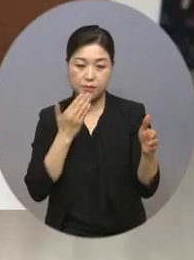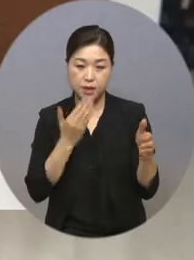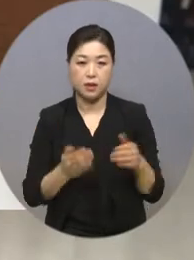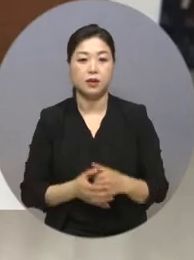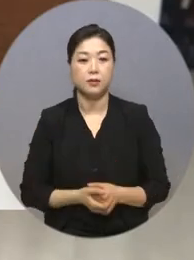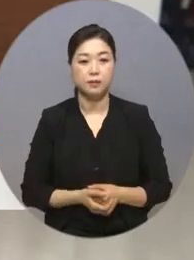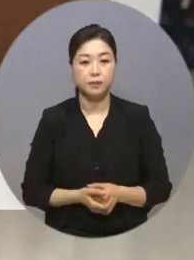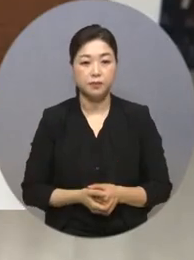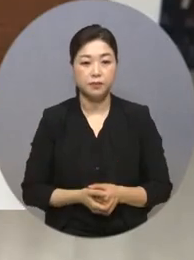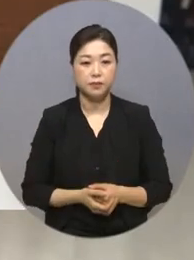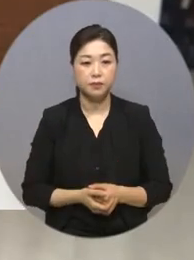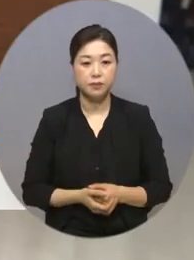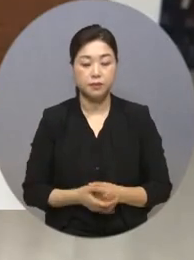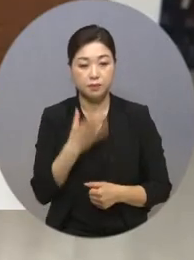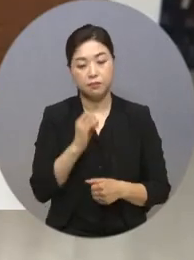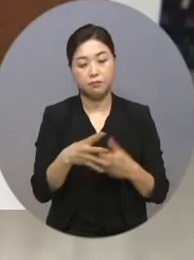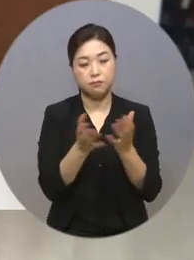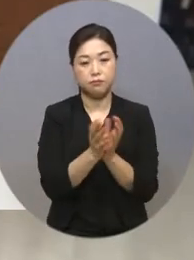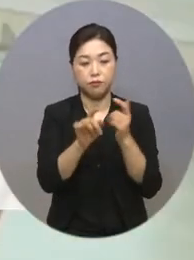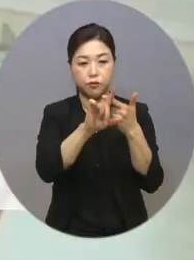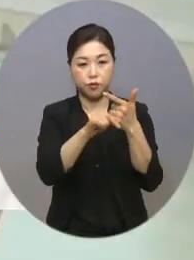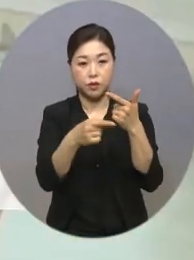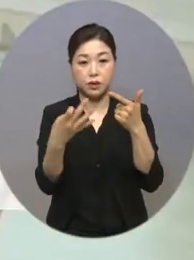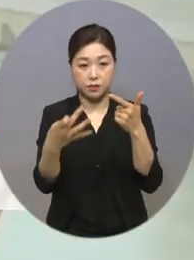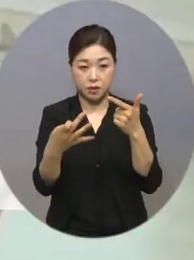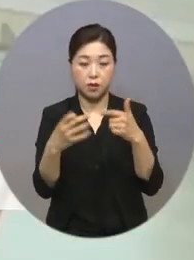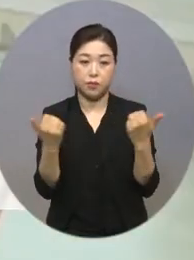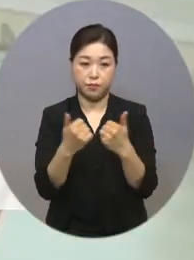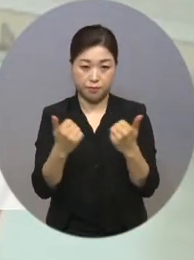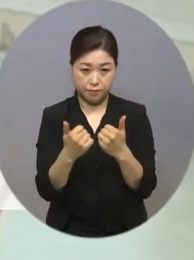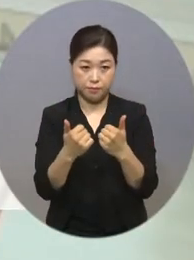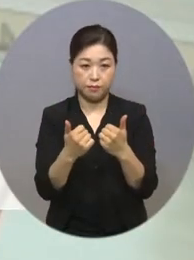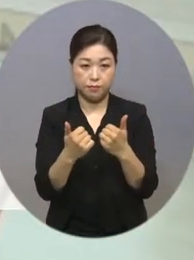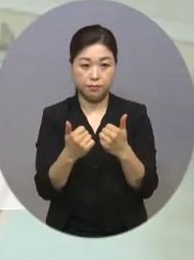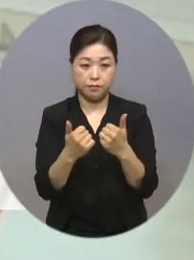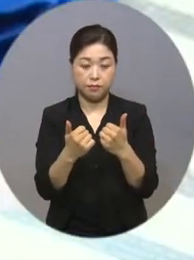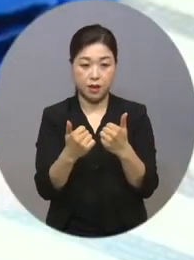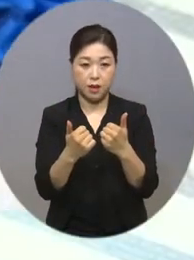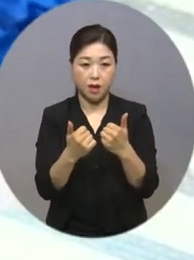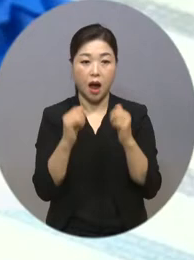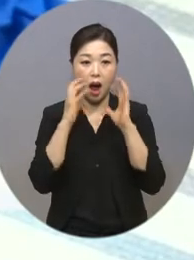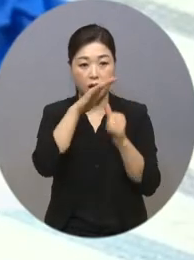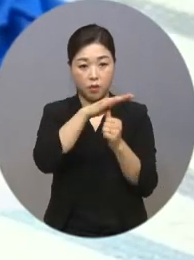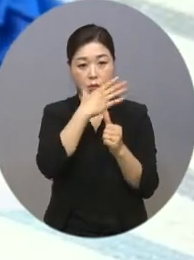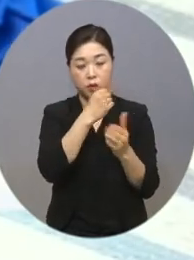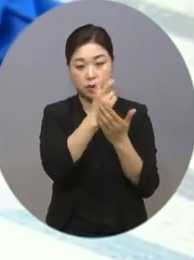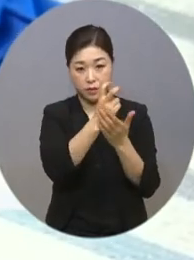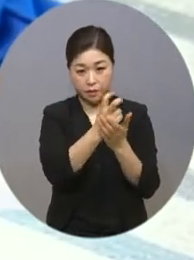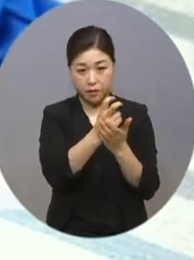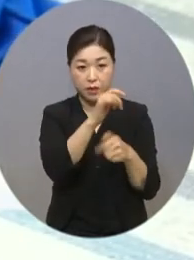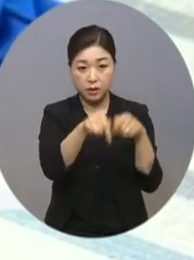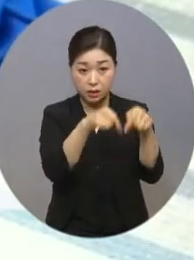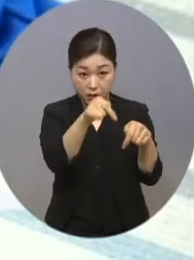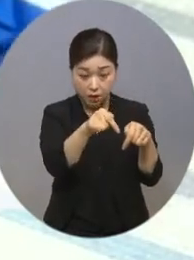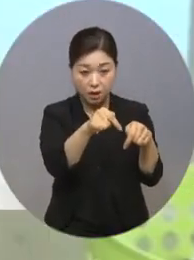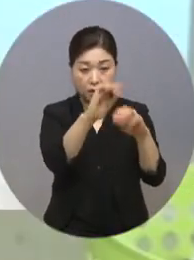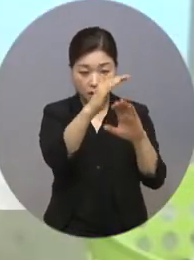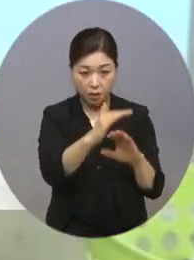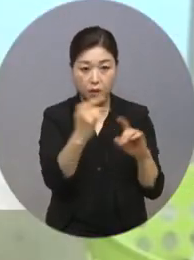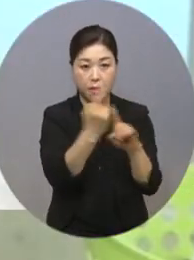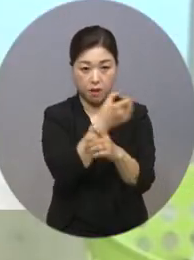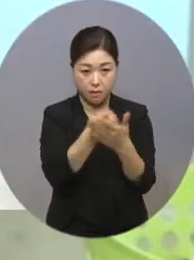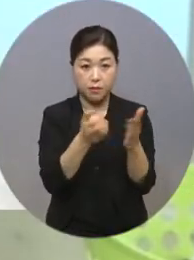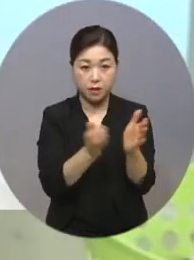됐습니다. 보건복지부는 6월 14일 국무회의에서 이와 같은 내용의 아동복지법 시행령 개정안을